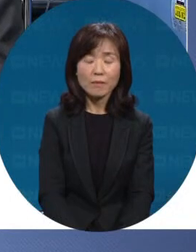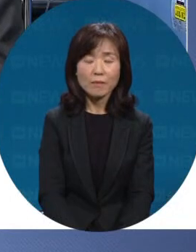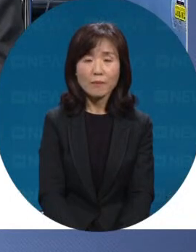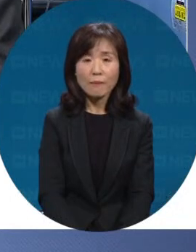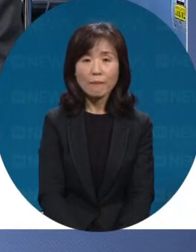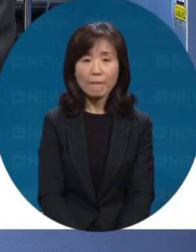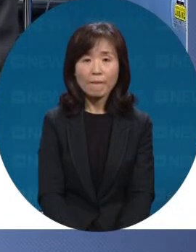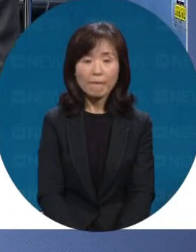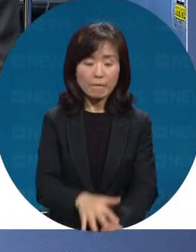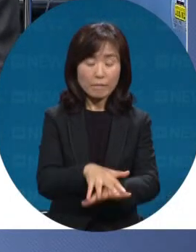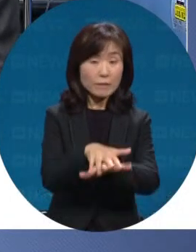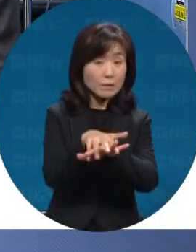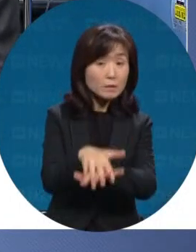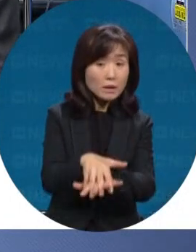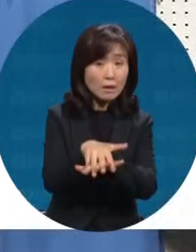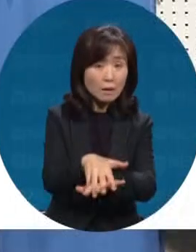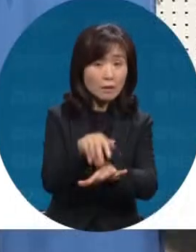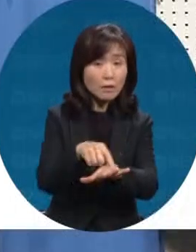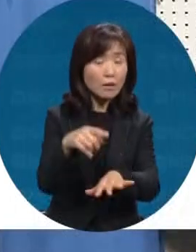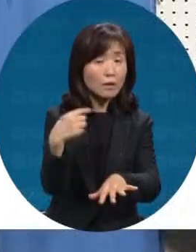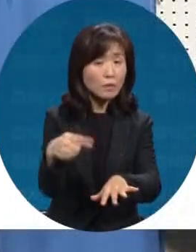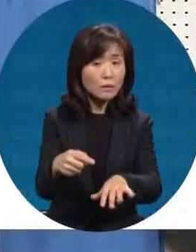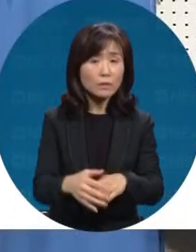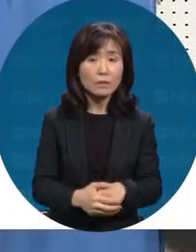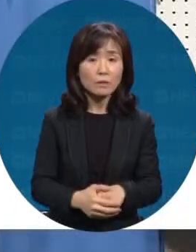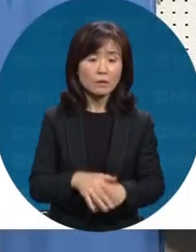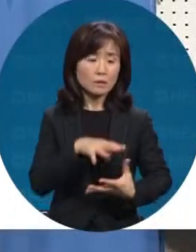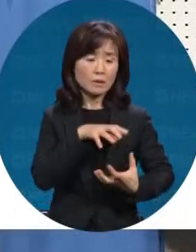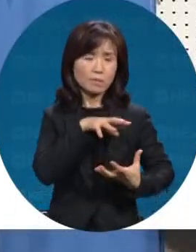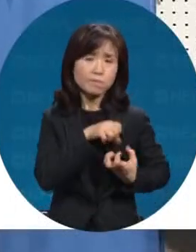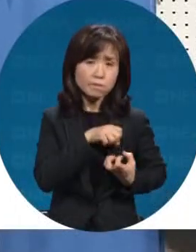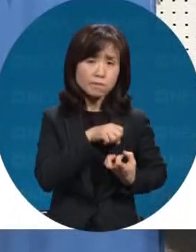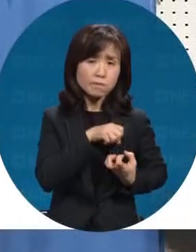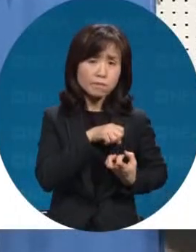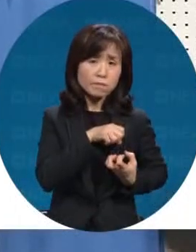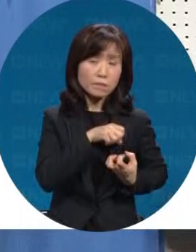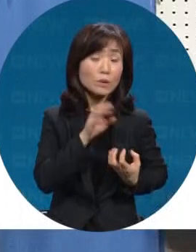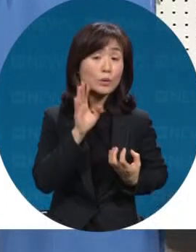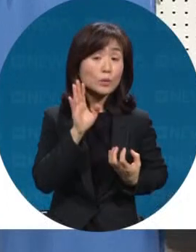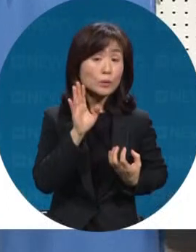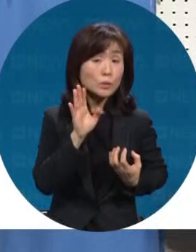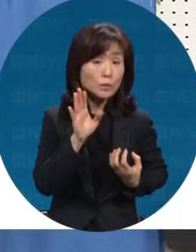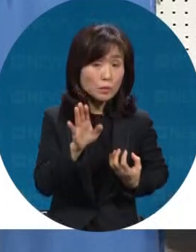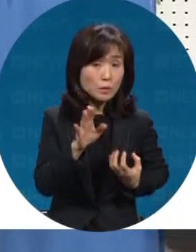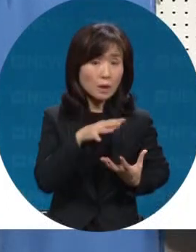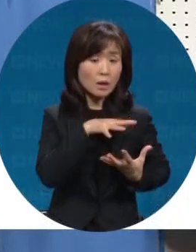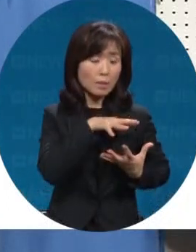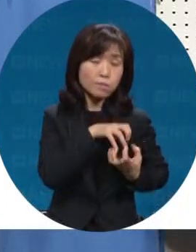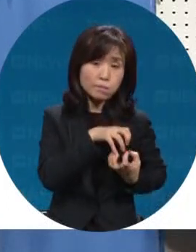예, 심폐소생술이라 그러는 거는 심장이 정지된 이후에